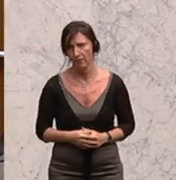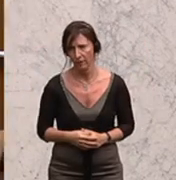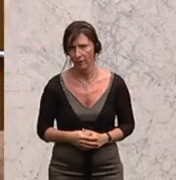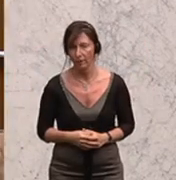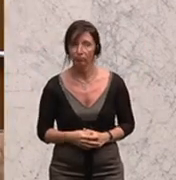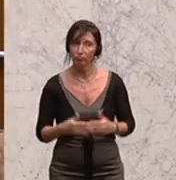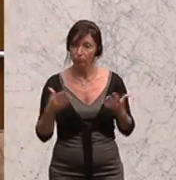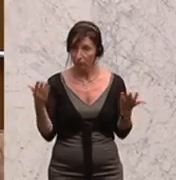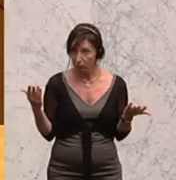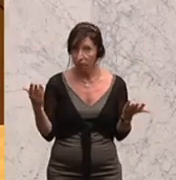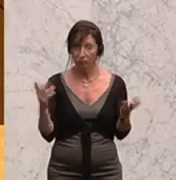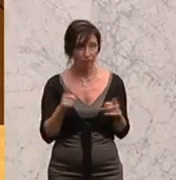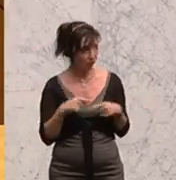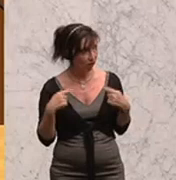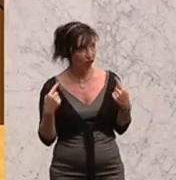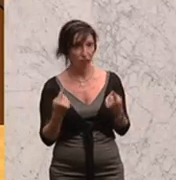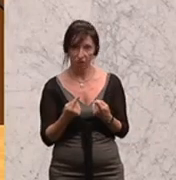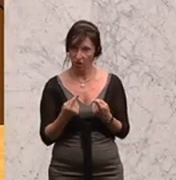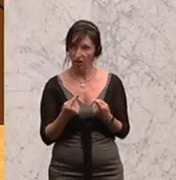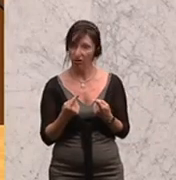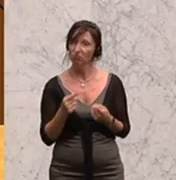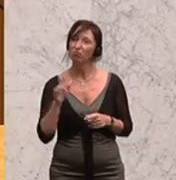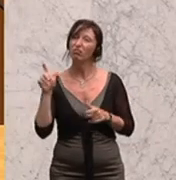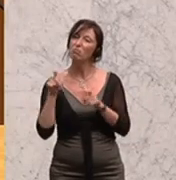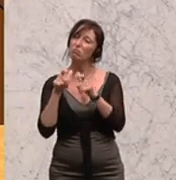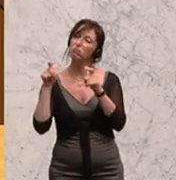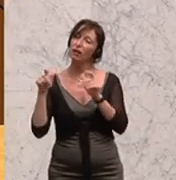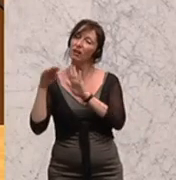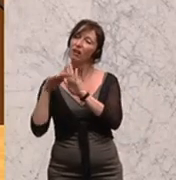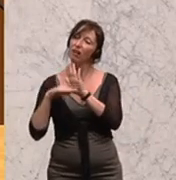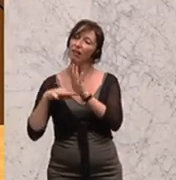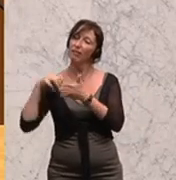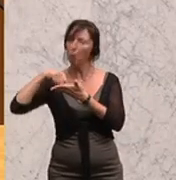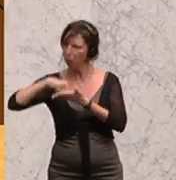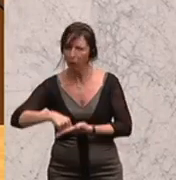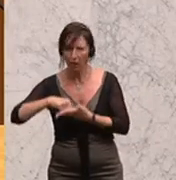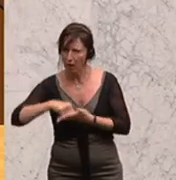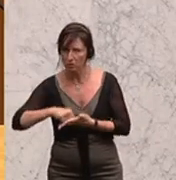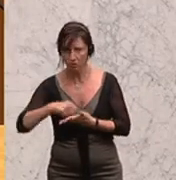In diesem Sinne, wir werden dem Belastungspaket nicht zustimmen,